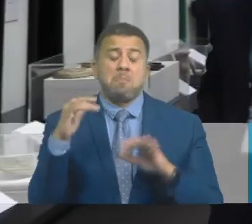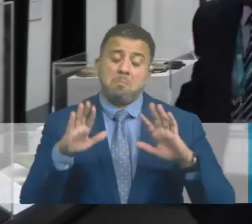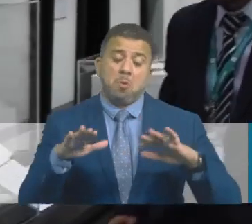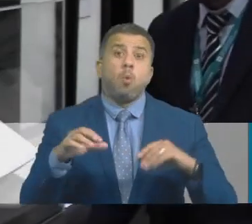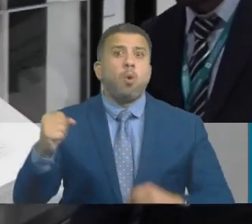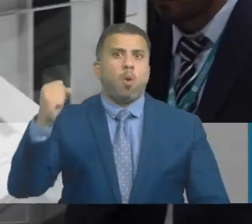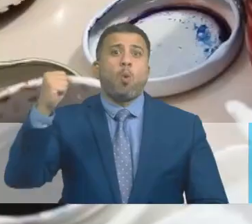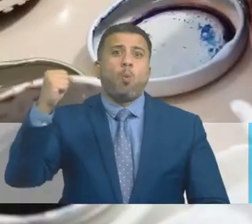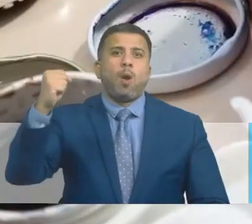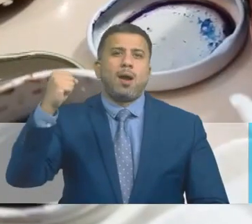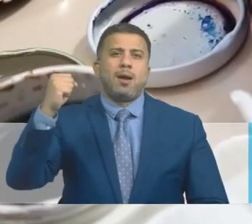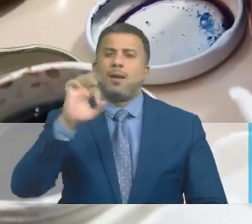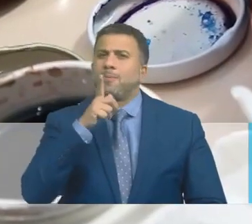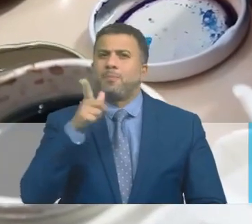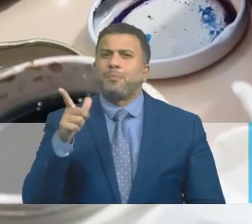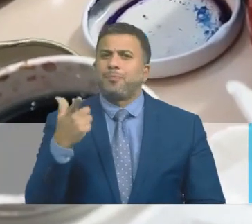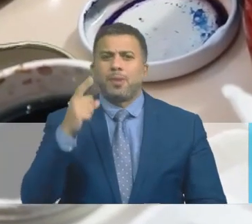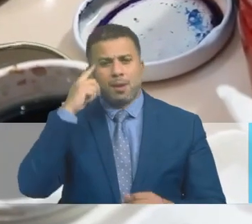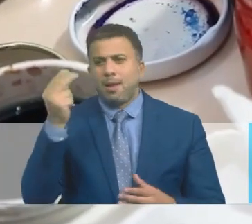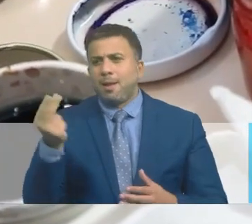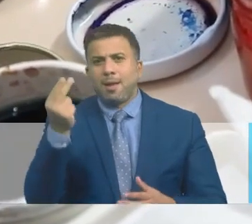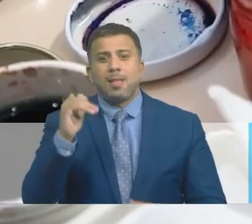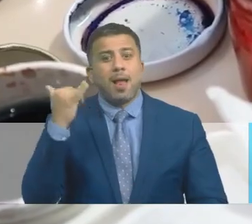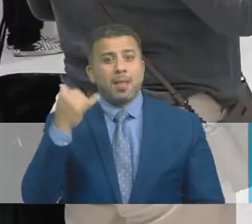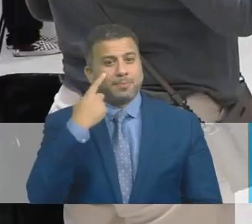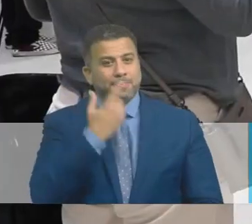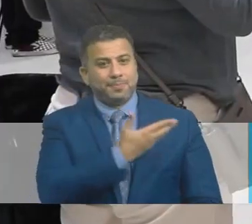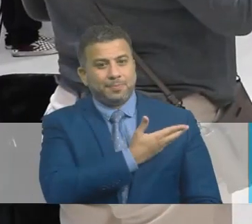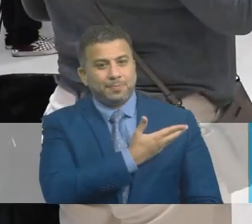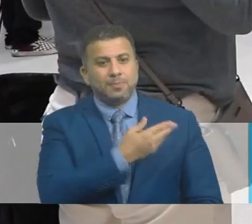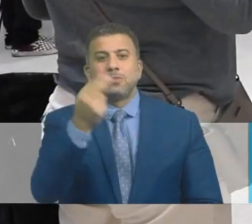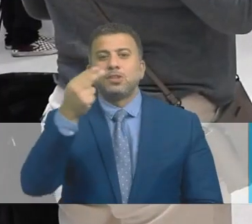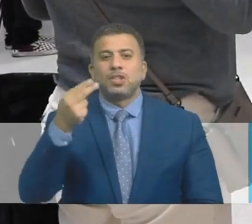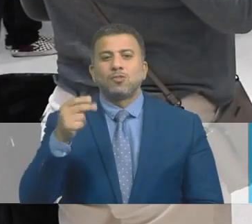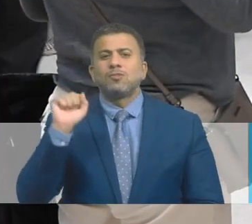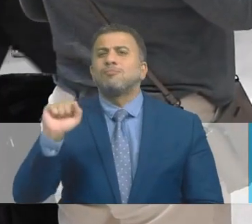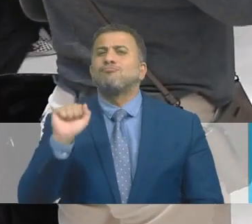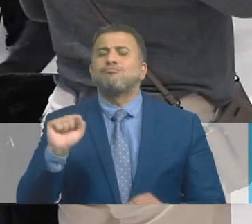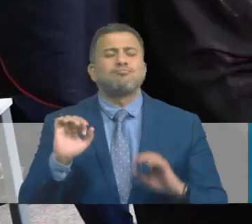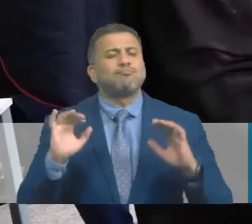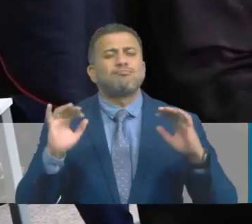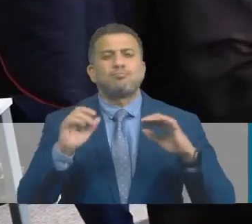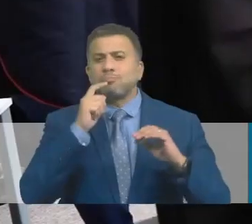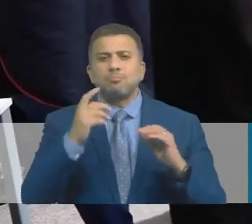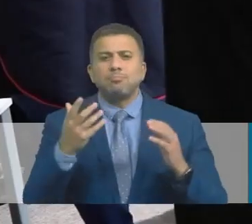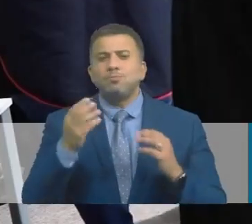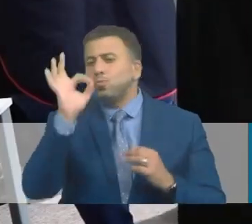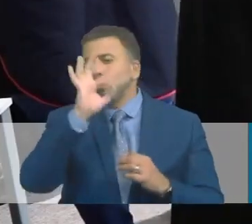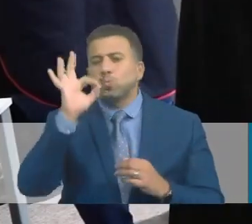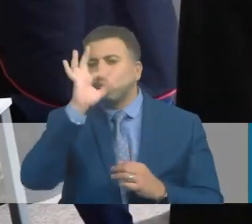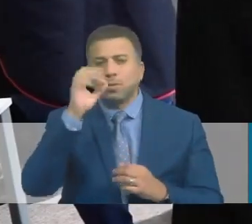وبقوة، إذ تتجسد بالخط العربي والفنون المرتبطة بالزخارف وبشيء من